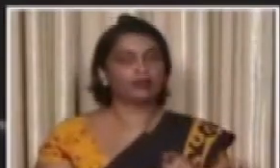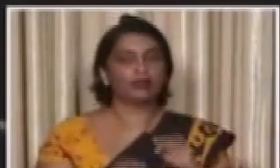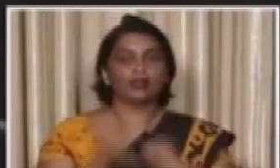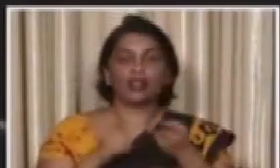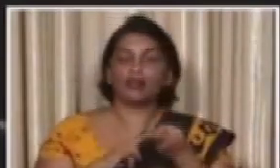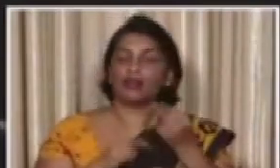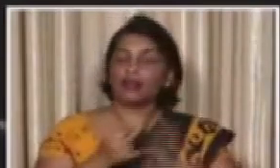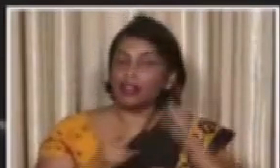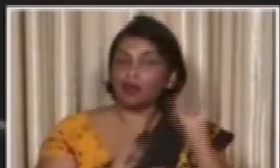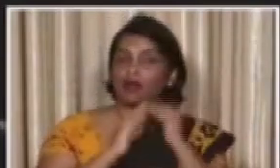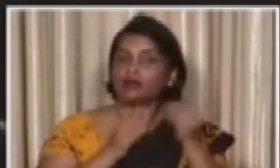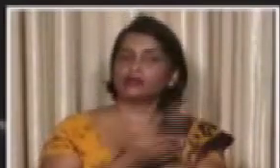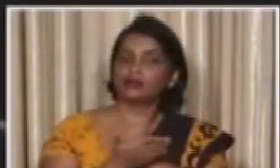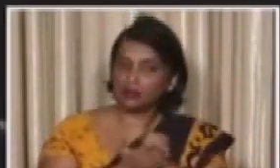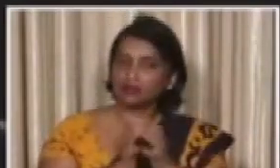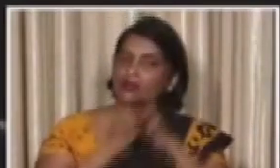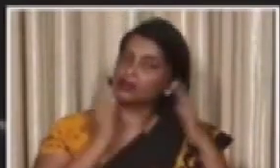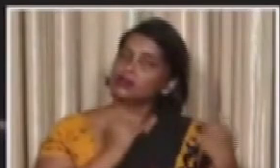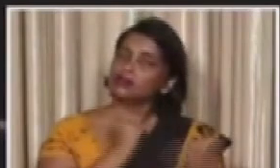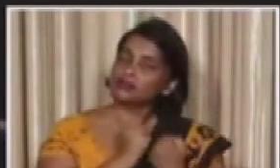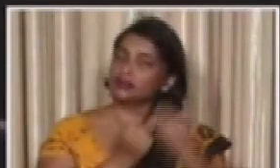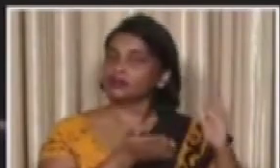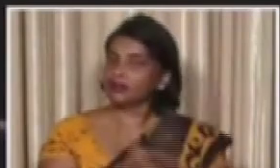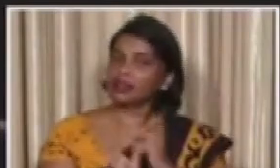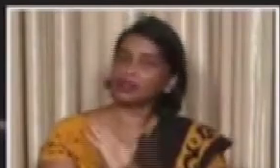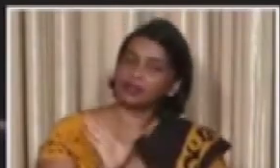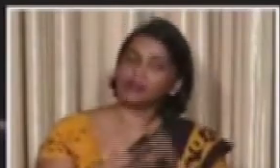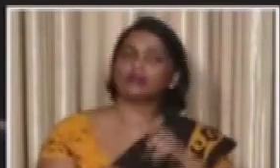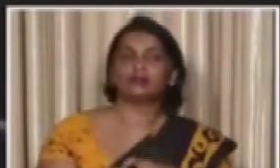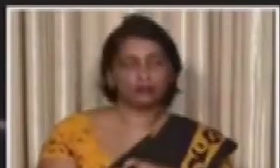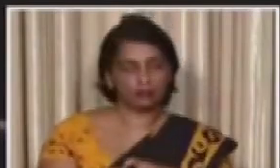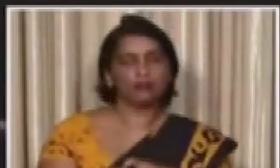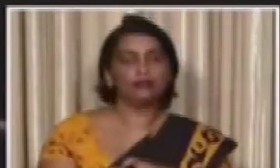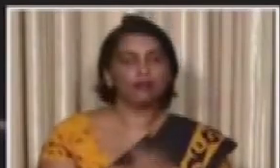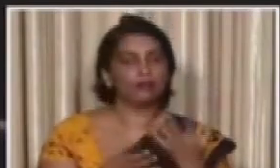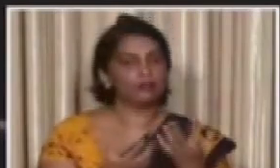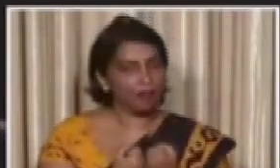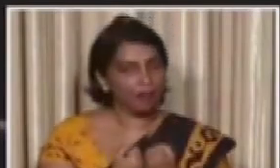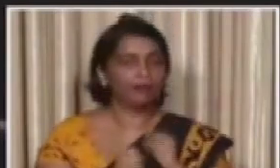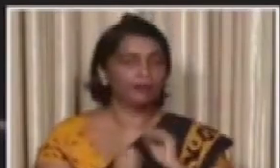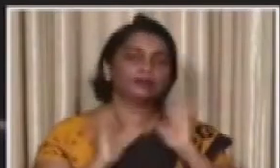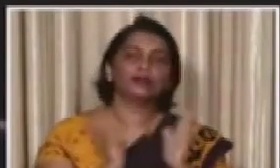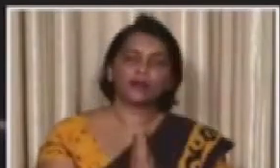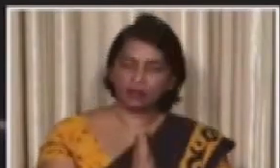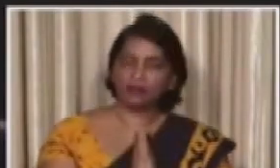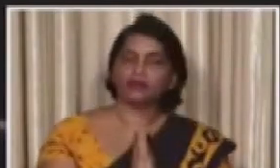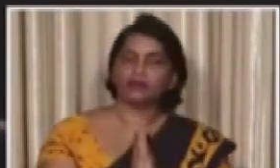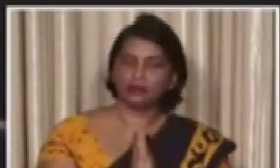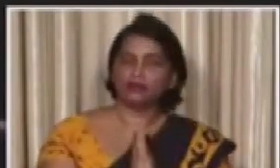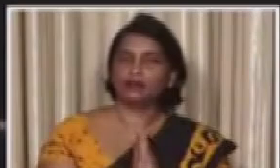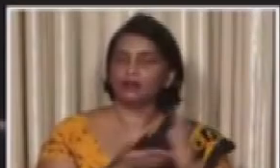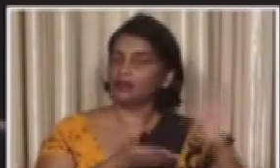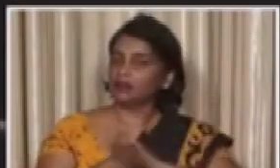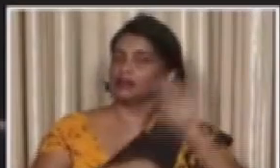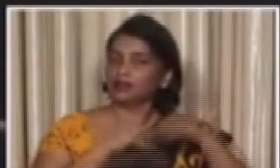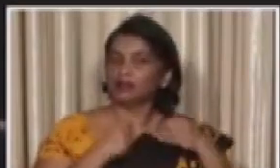කාර්යාලයේ සියලු දෙනාම අපිට ඉතාම සහයෝගයෙන් හැම අවස්ථාවකම අවශ්‍ය සියලුම දේවල් ලබා